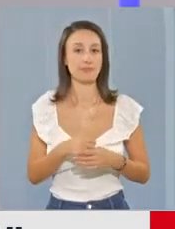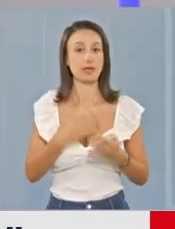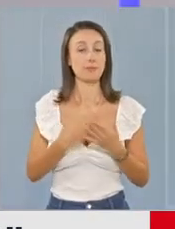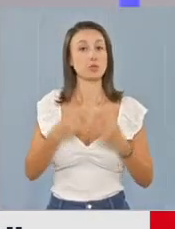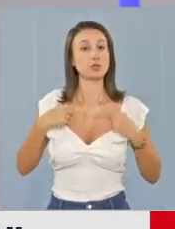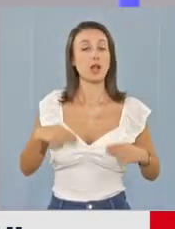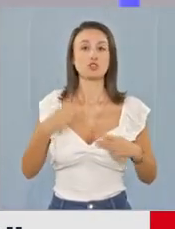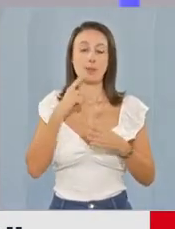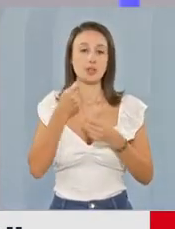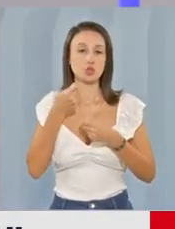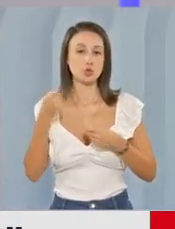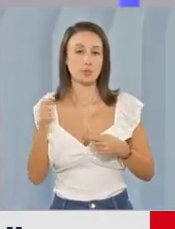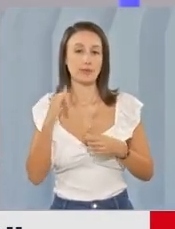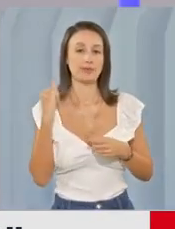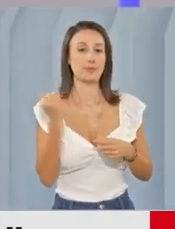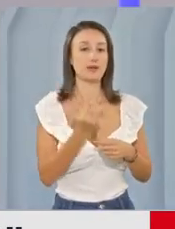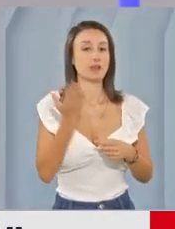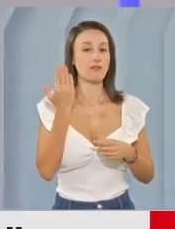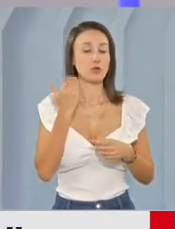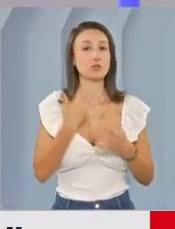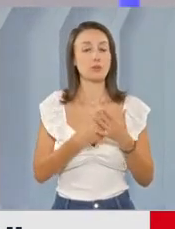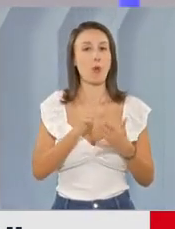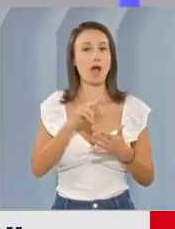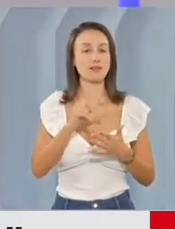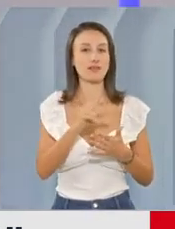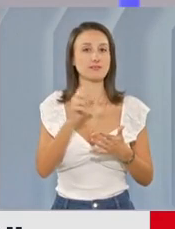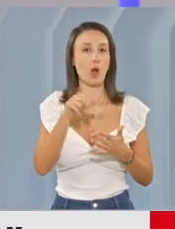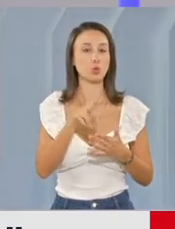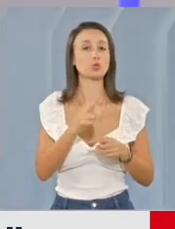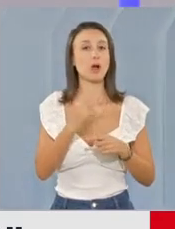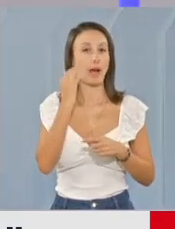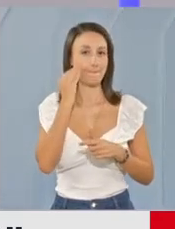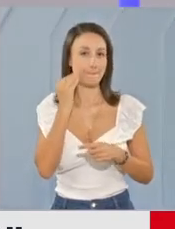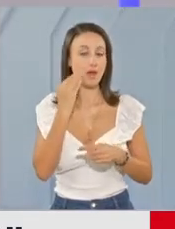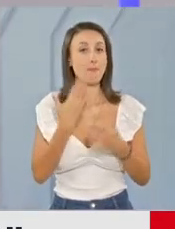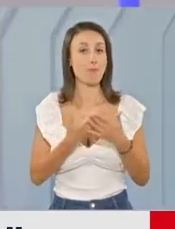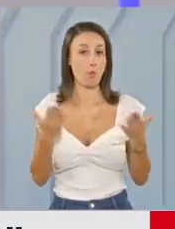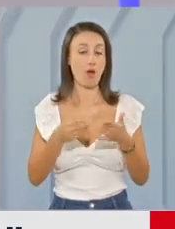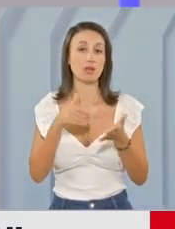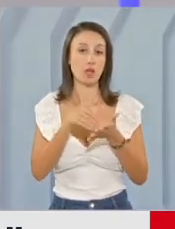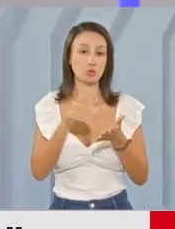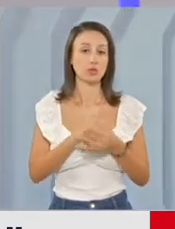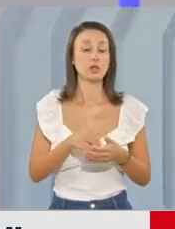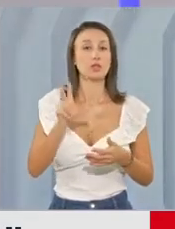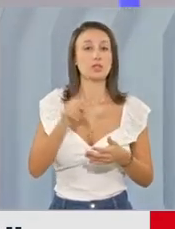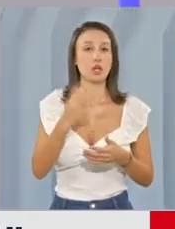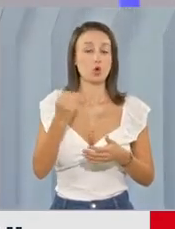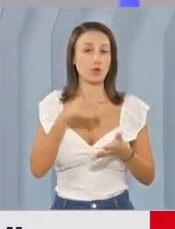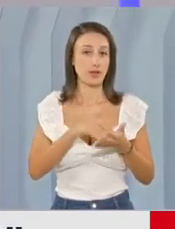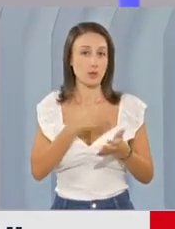Senatului cea mai costisitoare a deplasare a fost cea a Ancăi Dragu în Statele Unite pentru care au fost cheltuiți